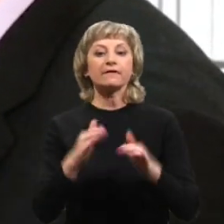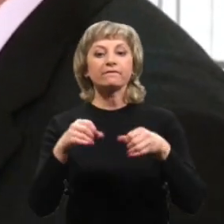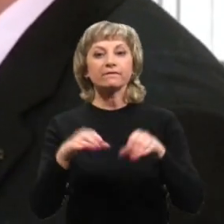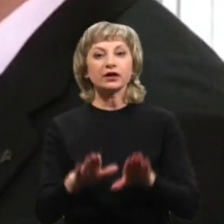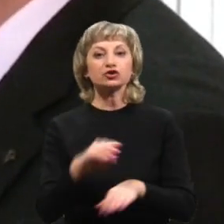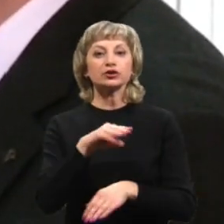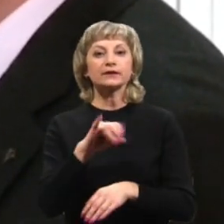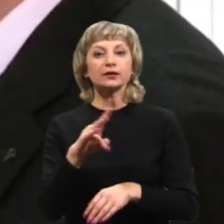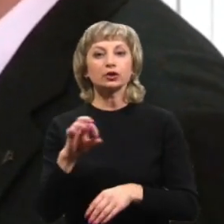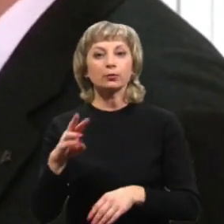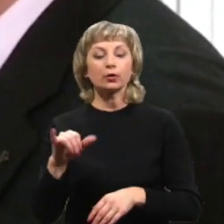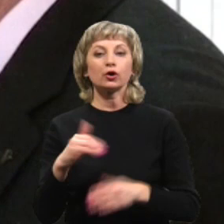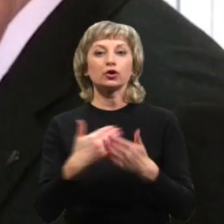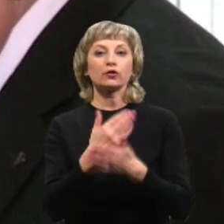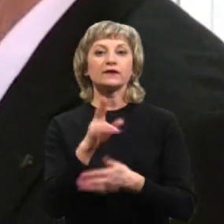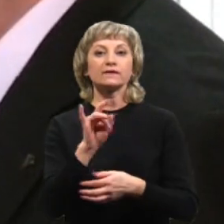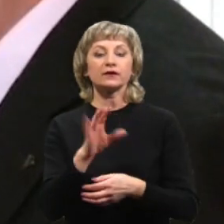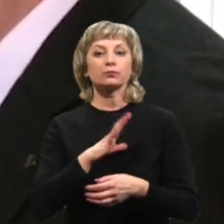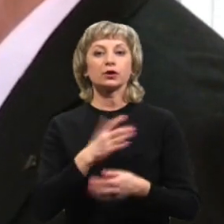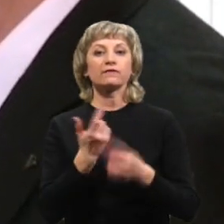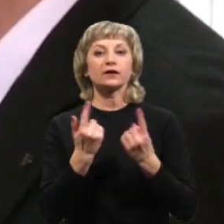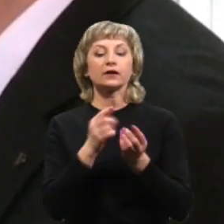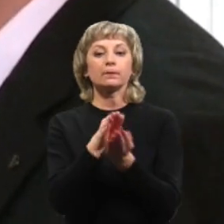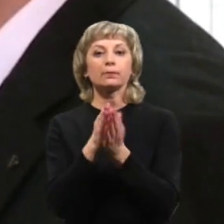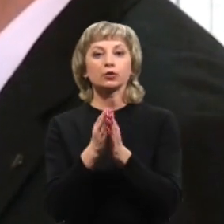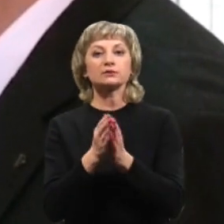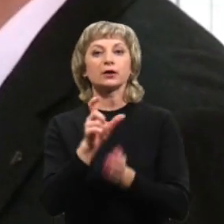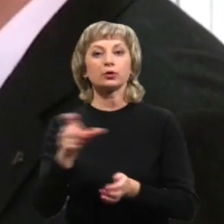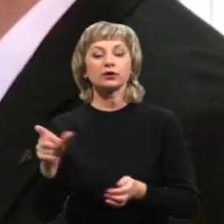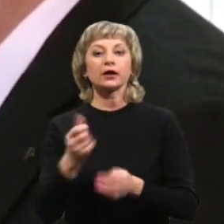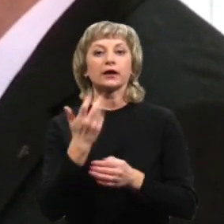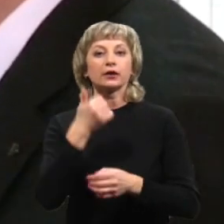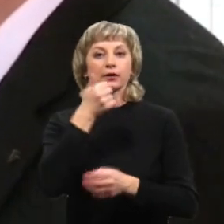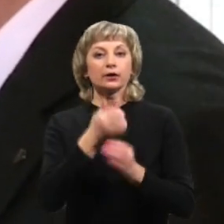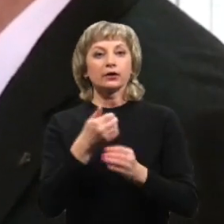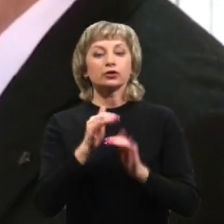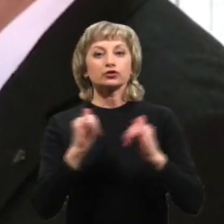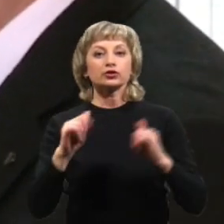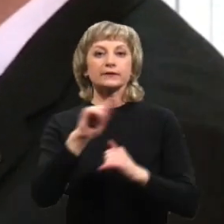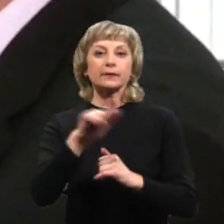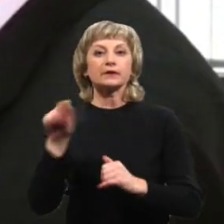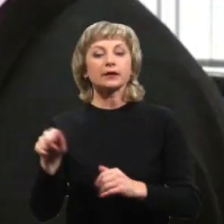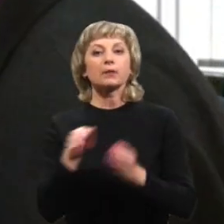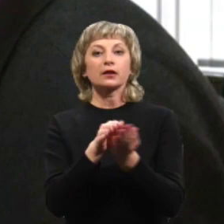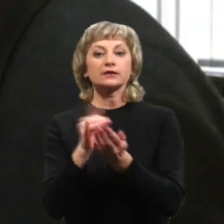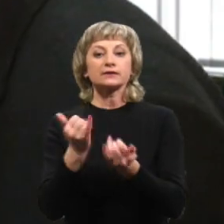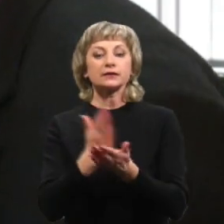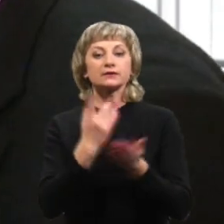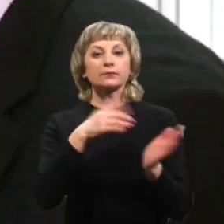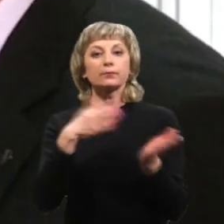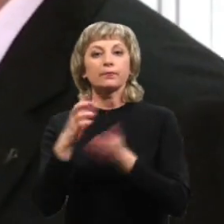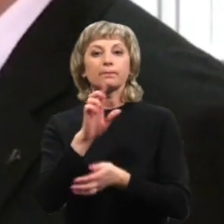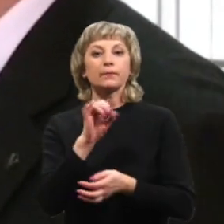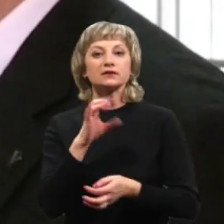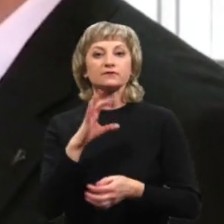в Тинному і вирішили в Новому Дворі. Це була дуже велика просьба людей. Декілька років назад ми розширили і там кладовище. Зараз є ідеї по Басовкуту деякі,